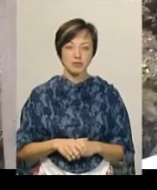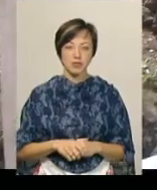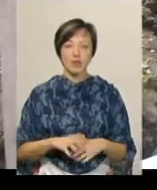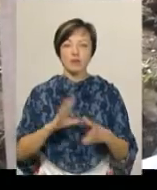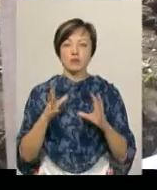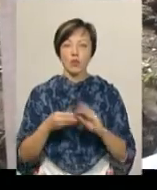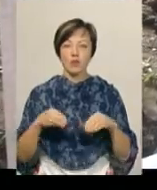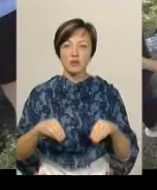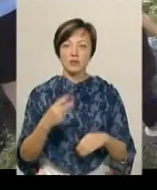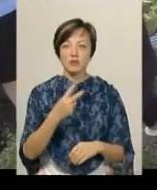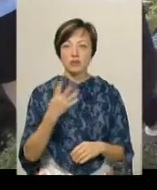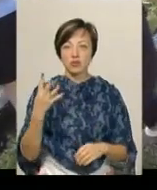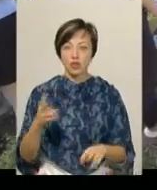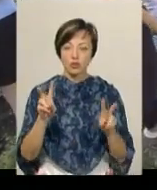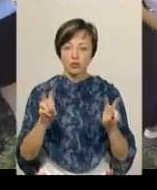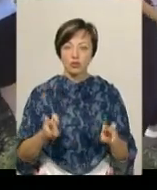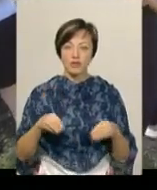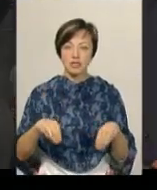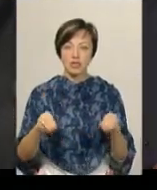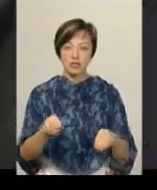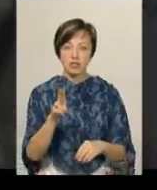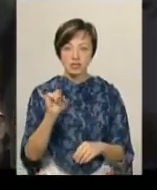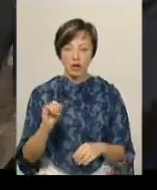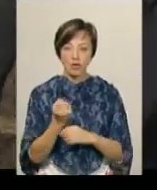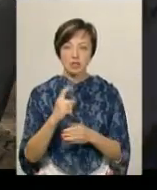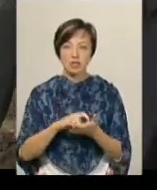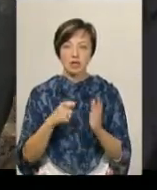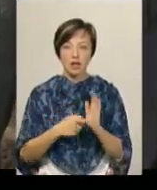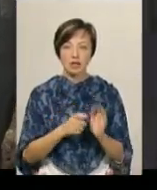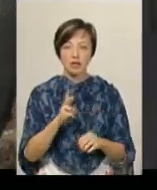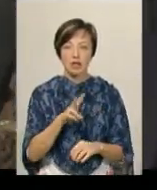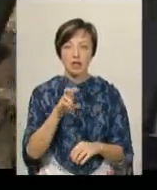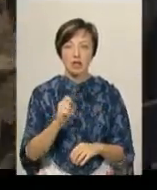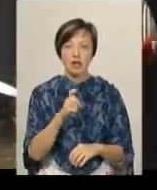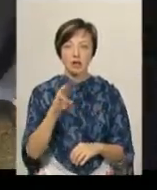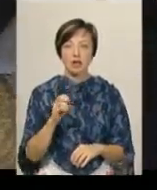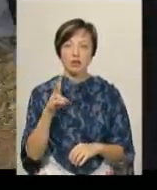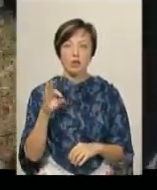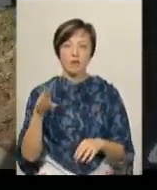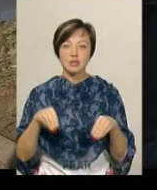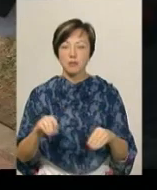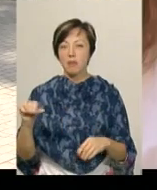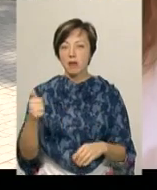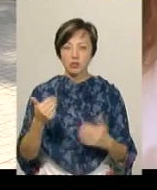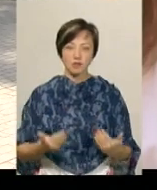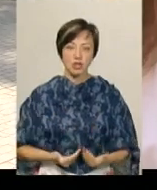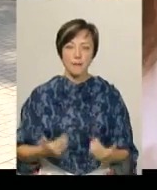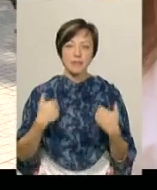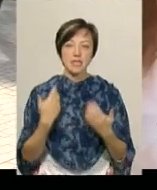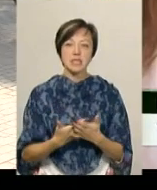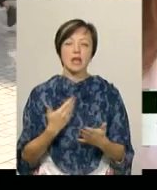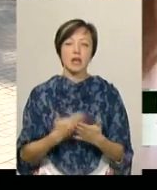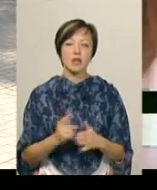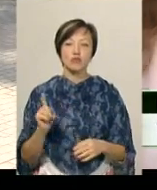Усього висадили 24 сортових саджанці. 11-класниця Катерина Мартинкова каже, калину саджає вперше у житті. Мені здається,